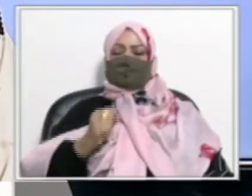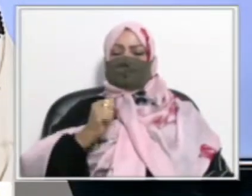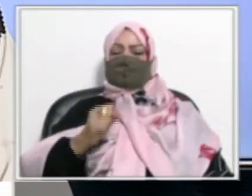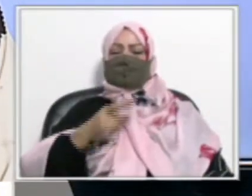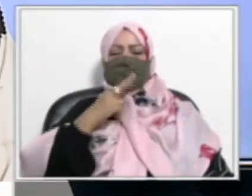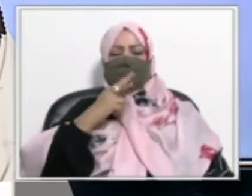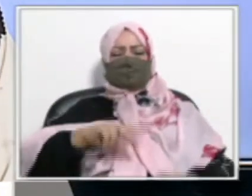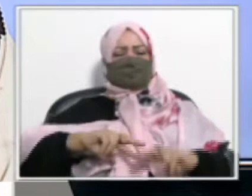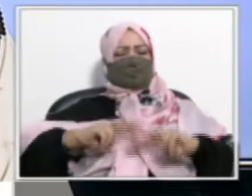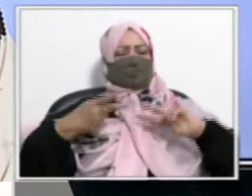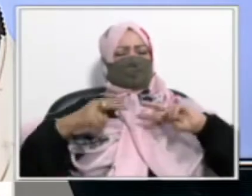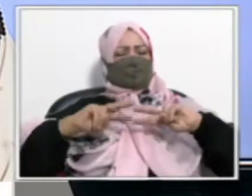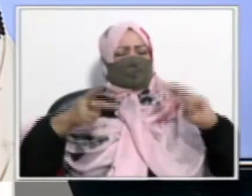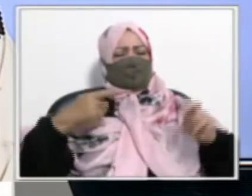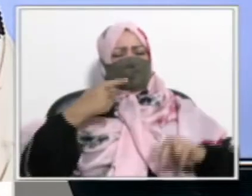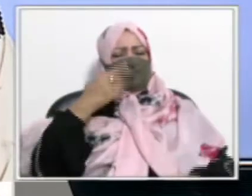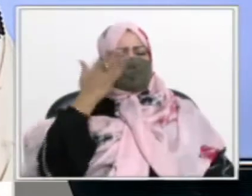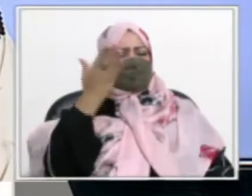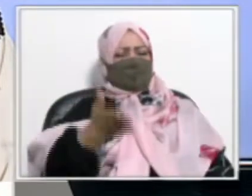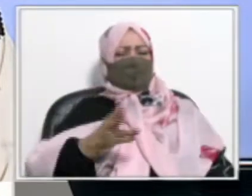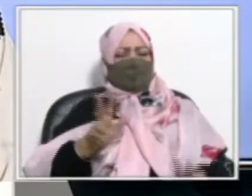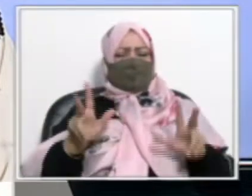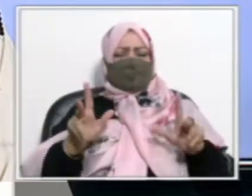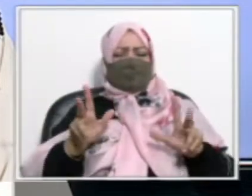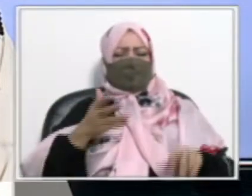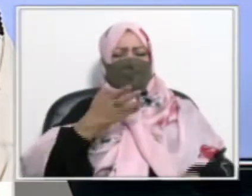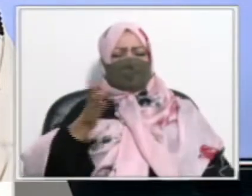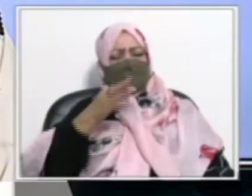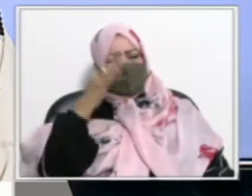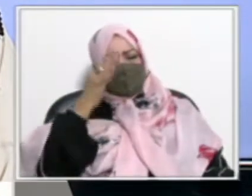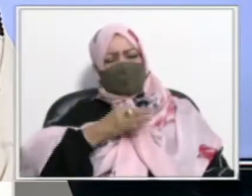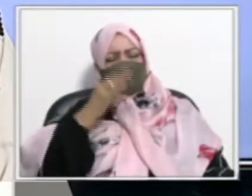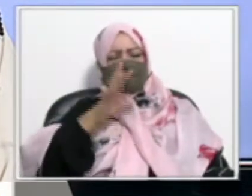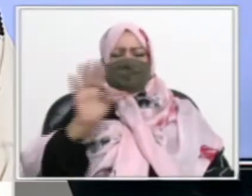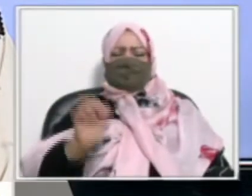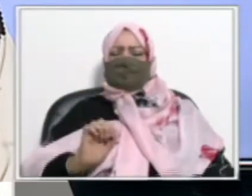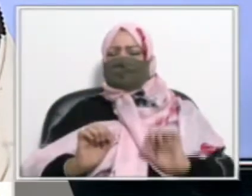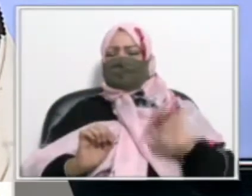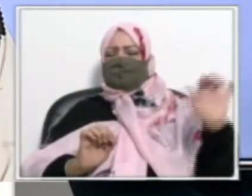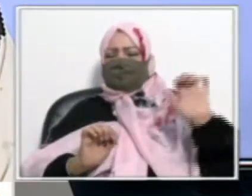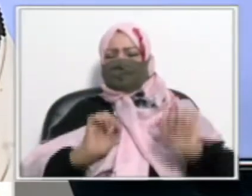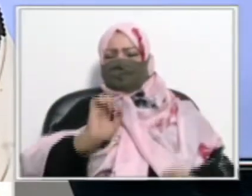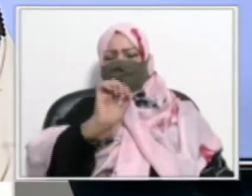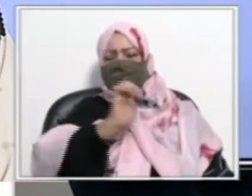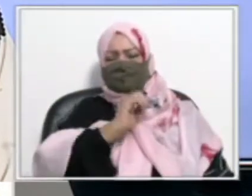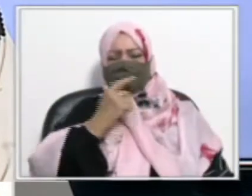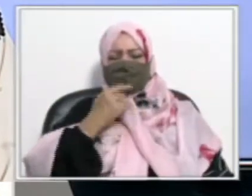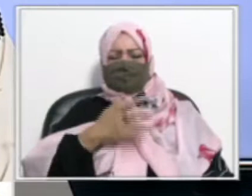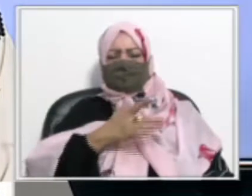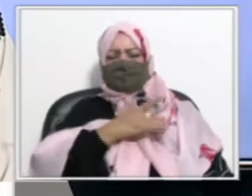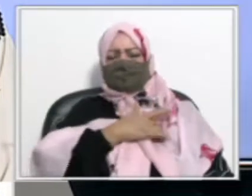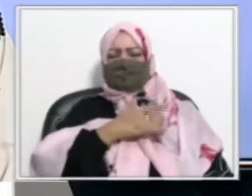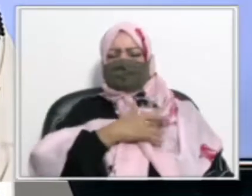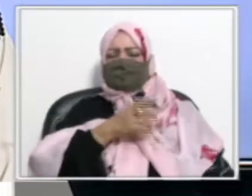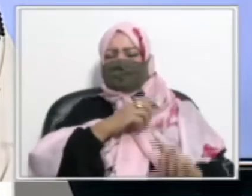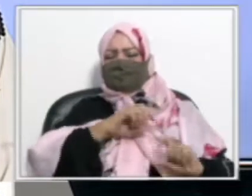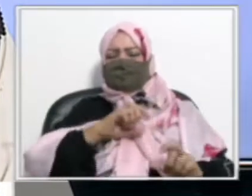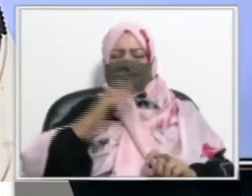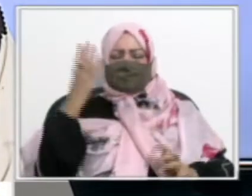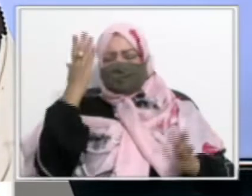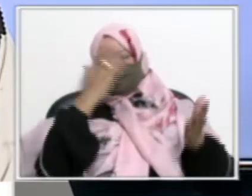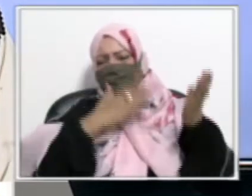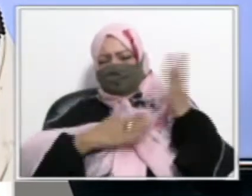وفيه كشف للعورات وفيه انحلال وفيه إفساد لإدخال شبهات على